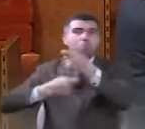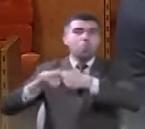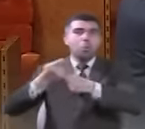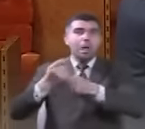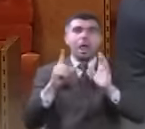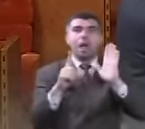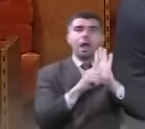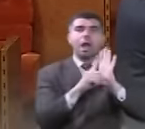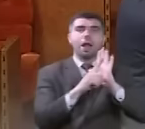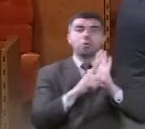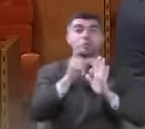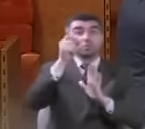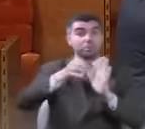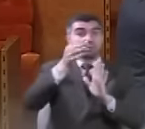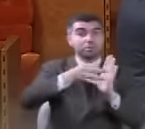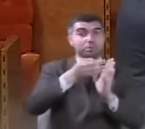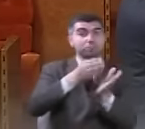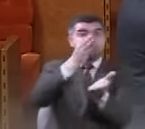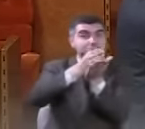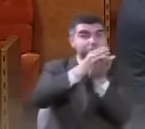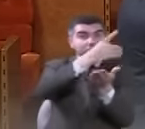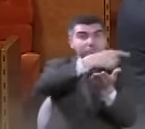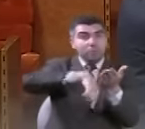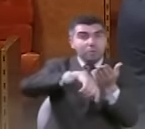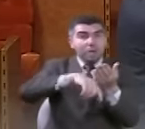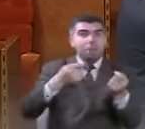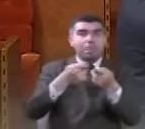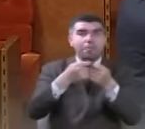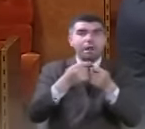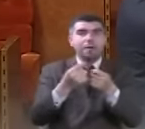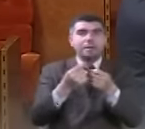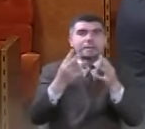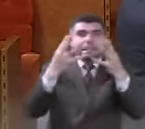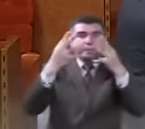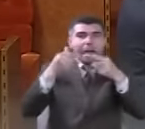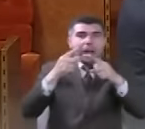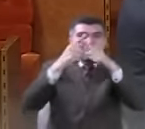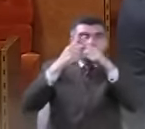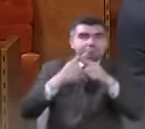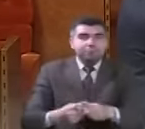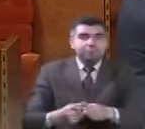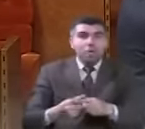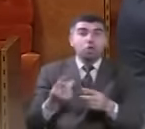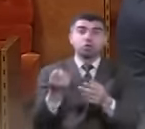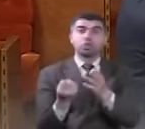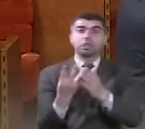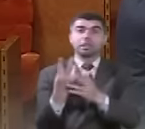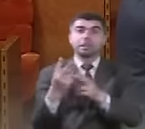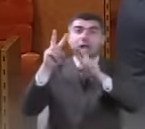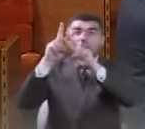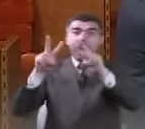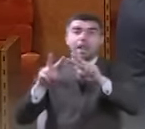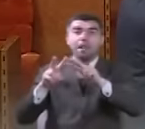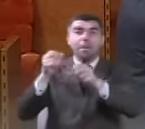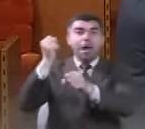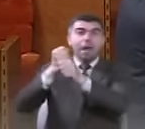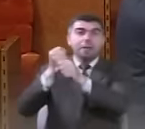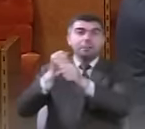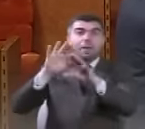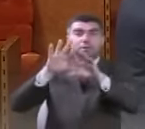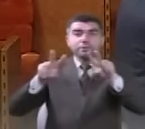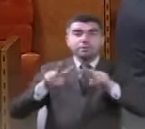هذ المنجميين، وهذا من شانه ان يرفع رقم المعاملات وان يحدث مناصب شغل ويدخل هذه المنطقه في